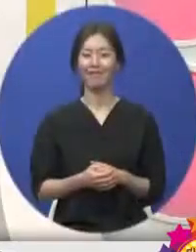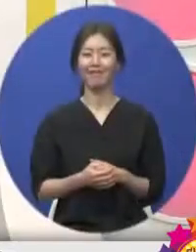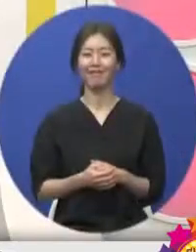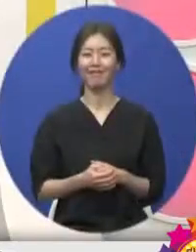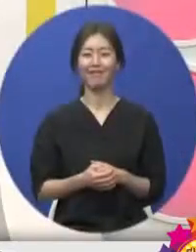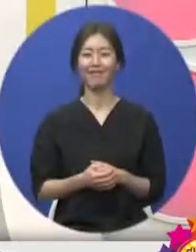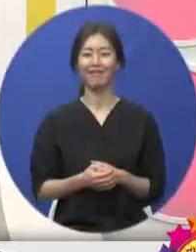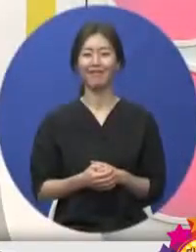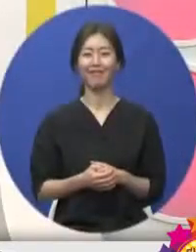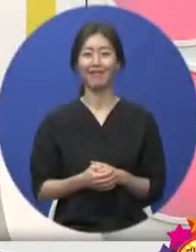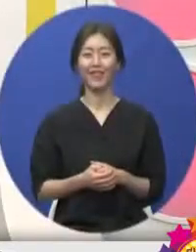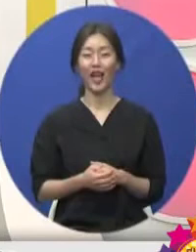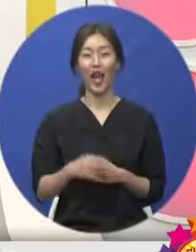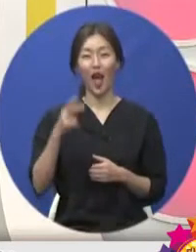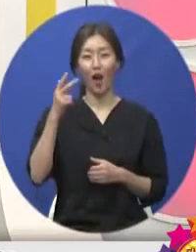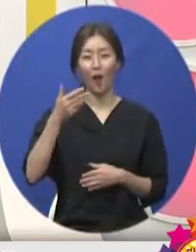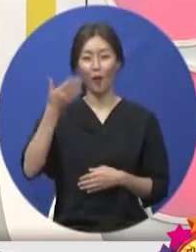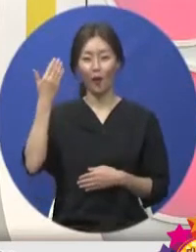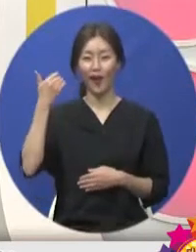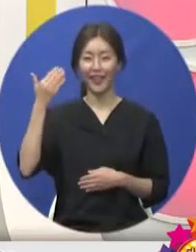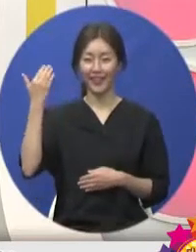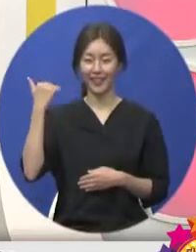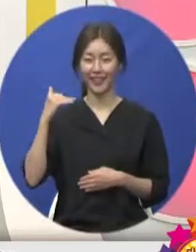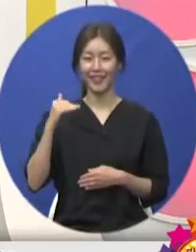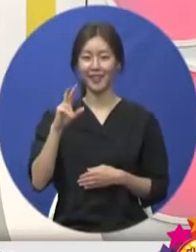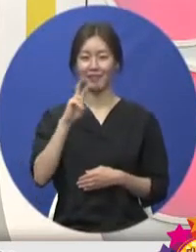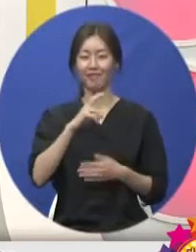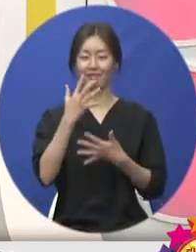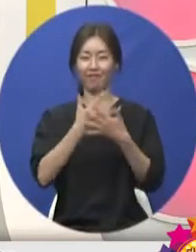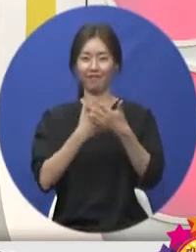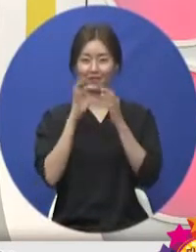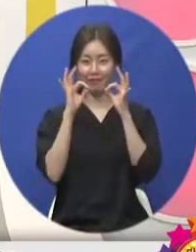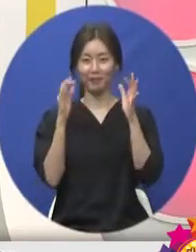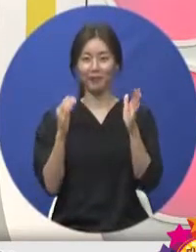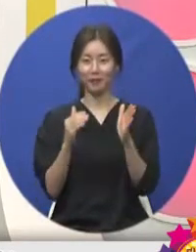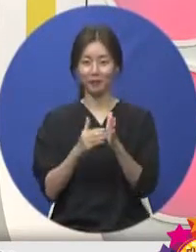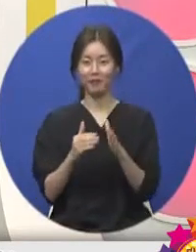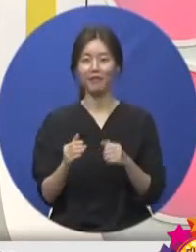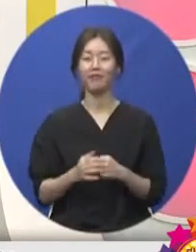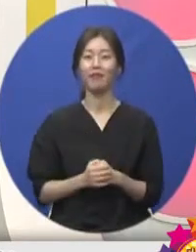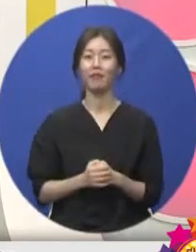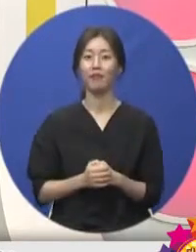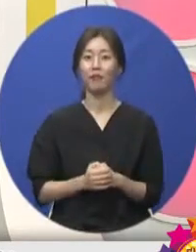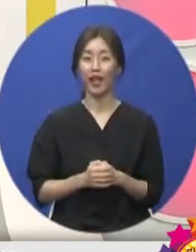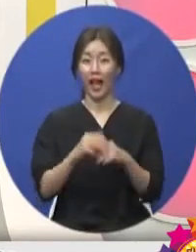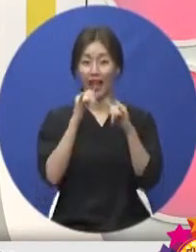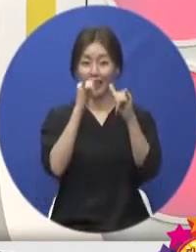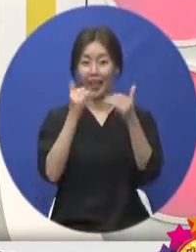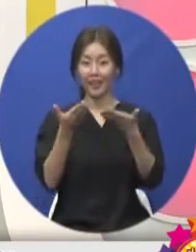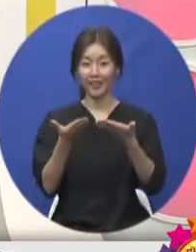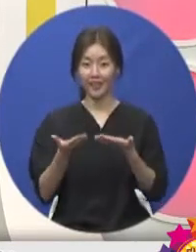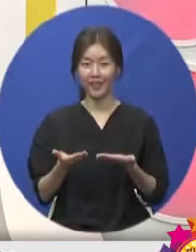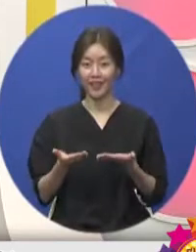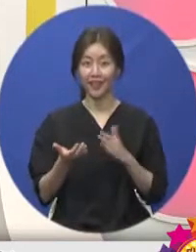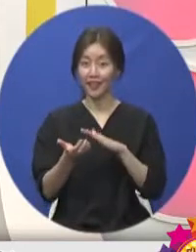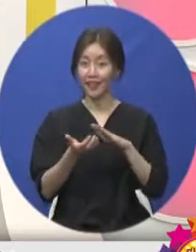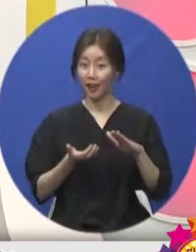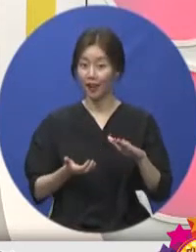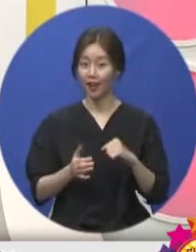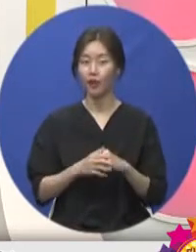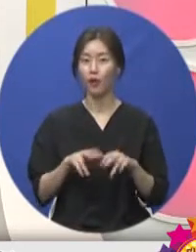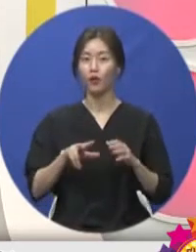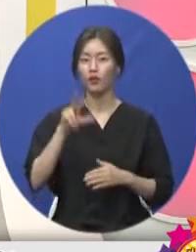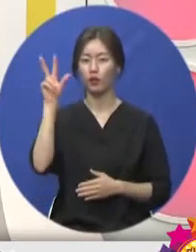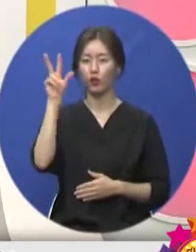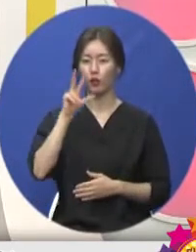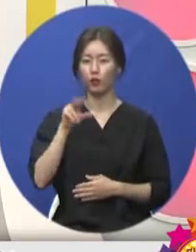네. 실질. 왕년에 뮤직비디오 보고 왔습니다. 자, 먼저 이제 시상식 하기 전에 네. 오늘 또 팔도의